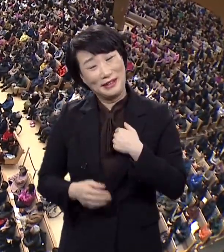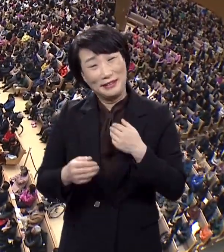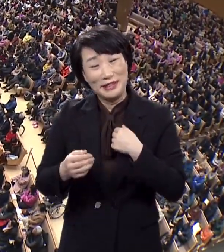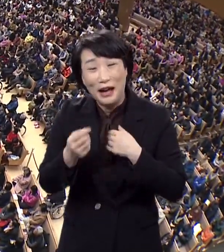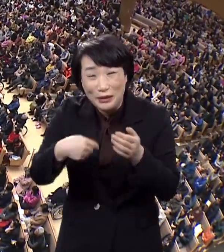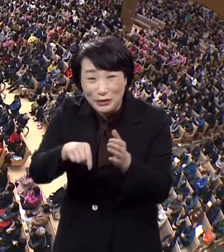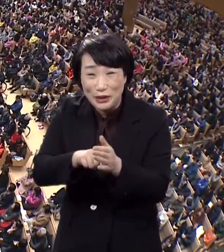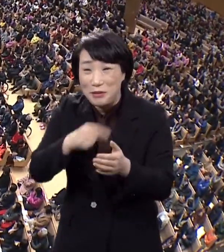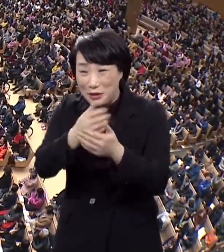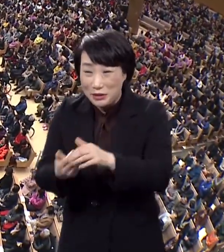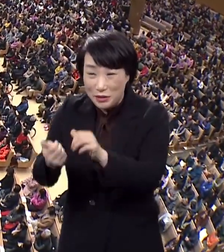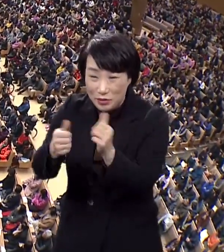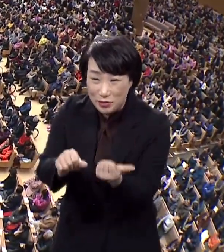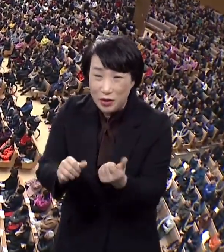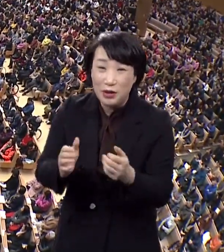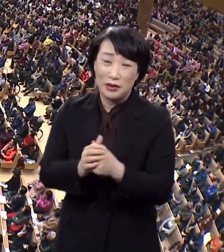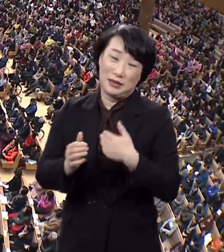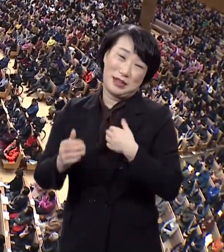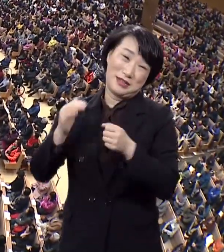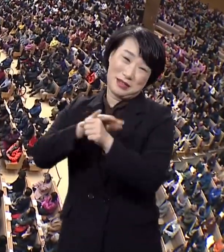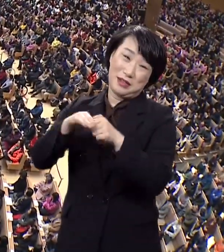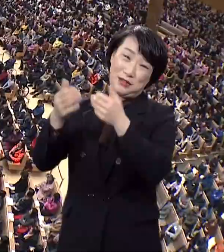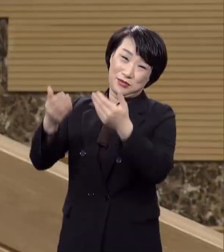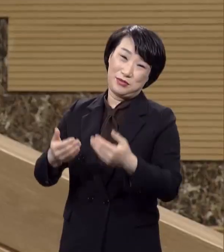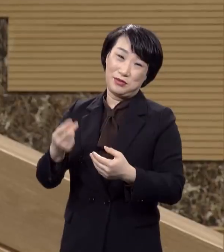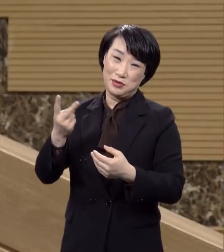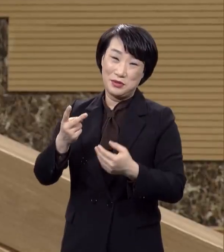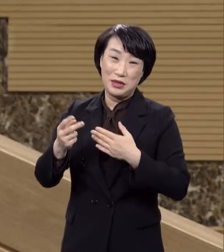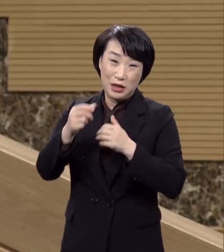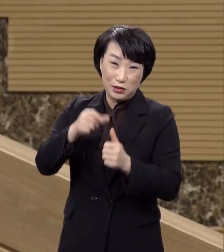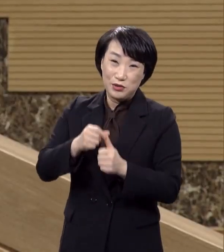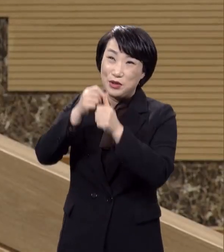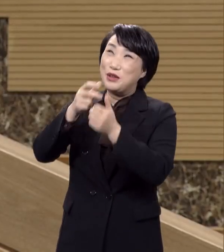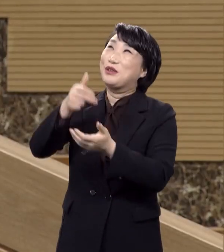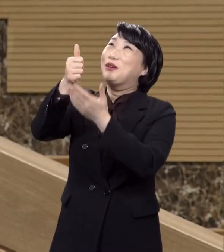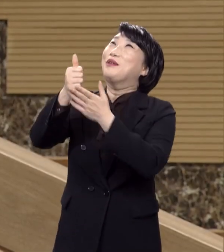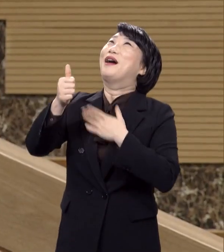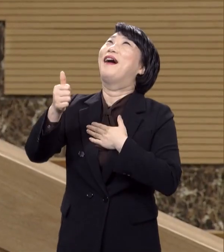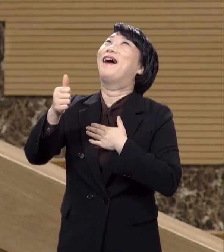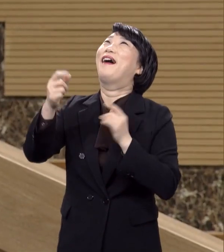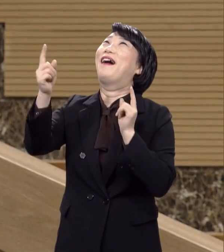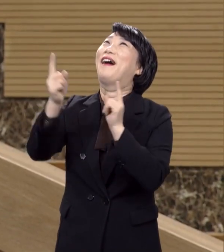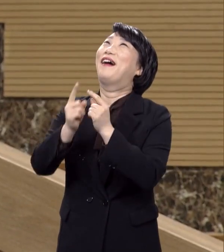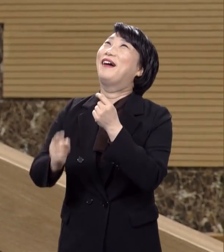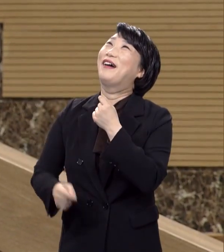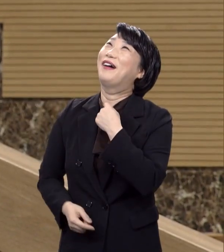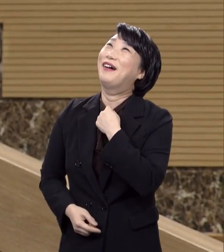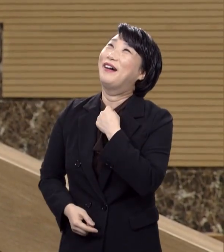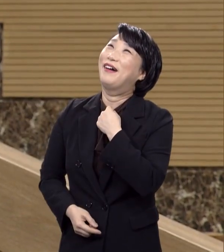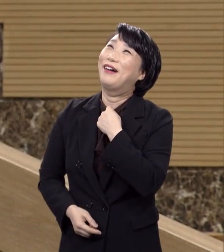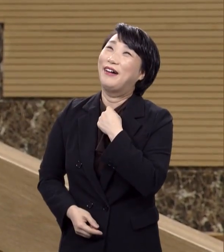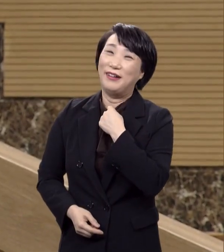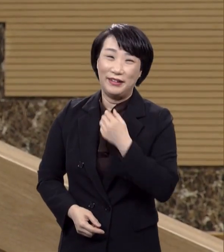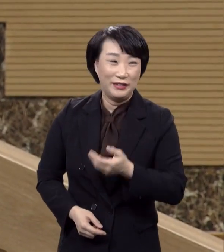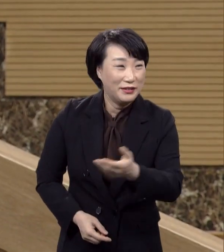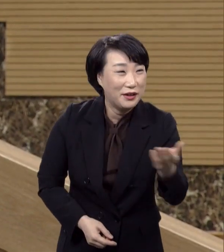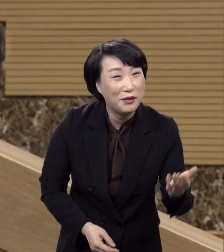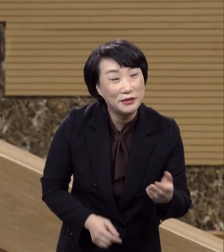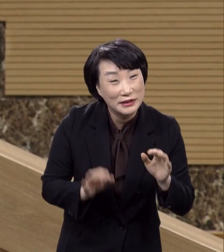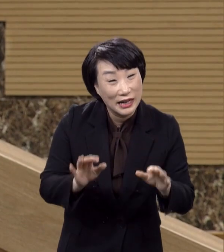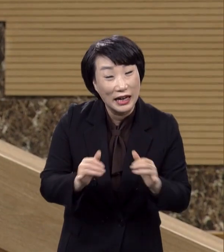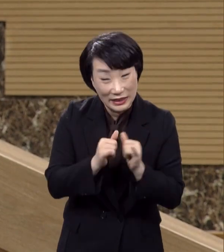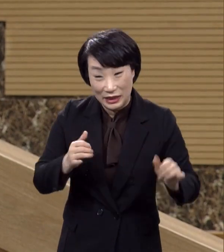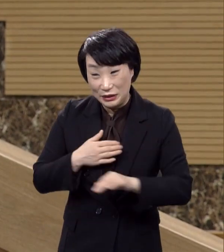위에 피 흘려서 죽기까지 나를 사랑하시고 나를 구원하신 주님을 뵙고 싶었다는 거. 여러분들이요,